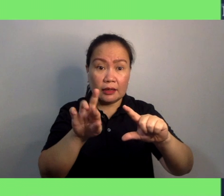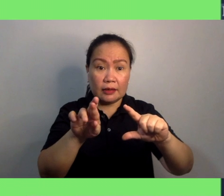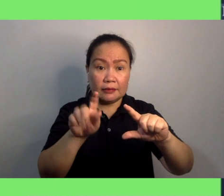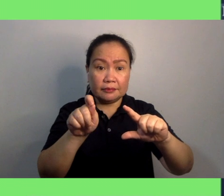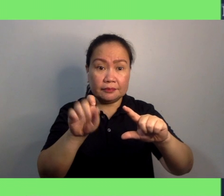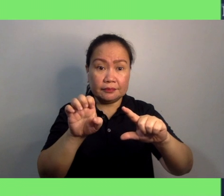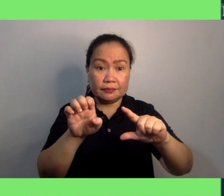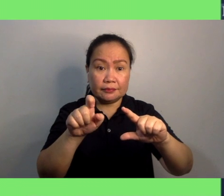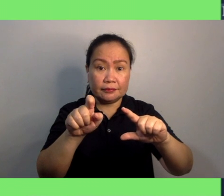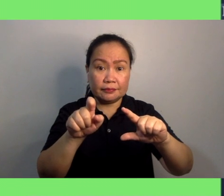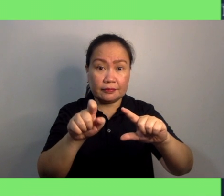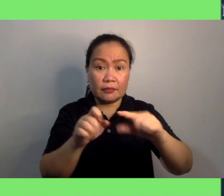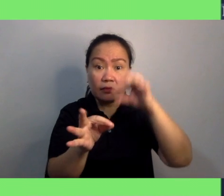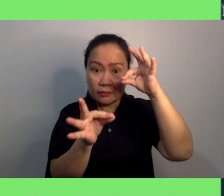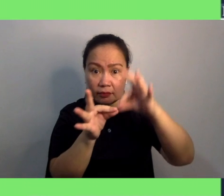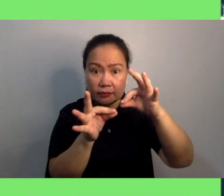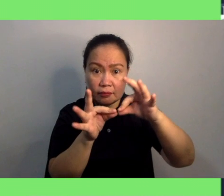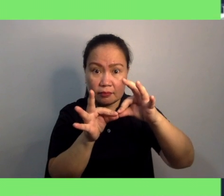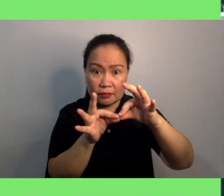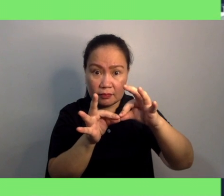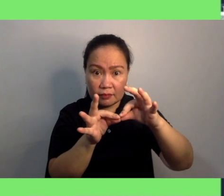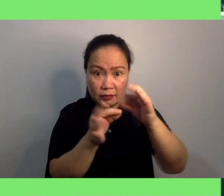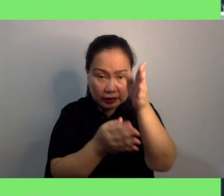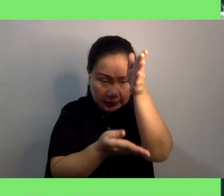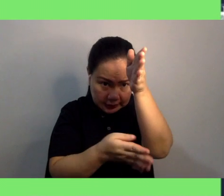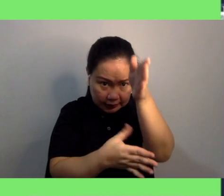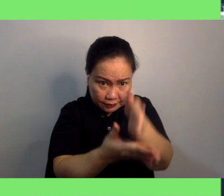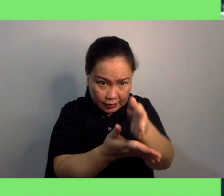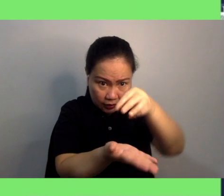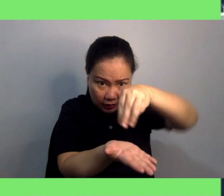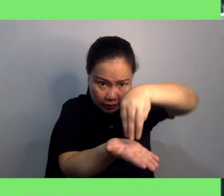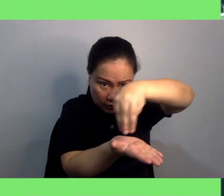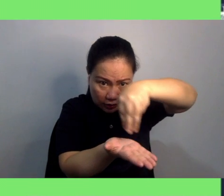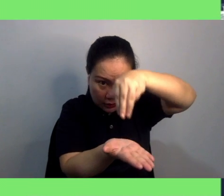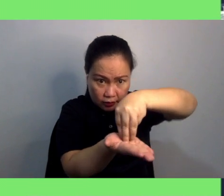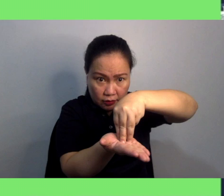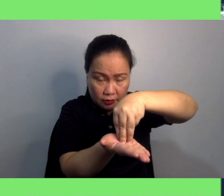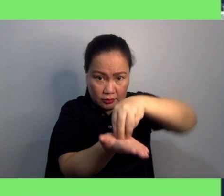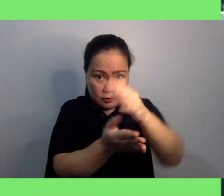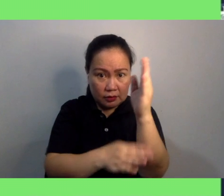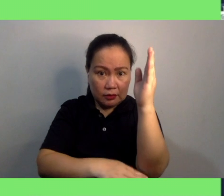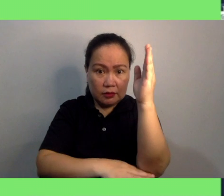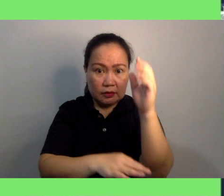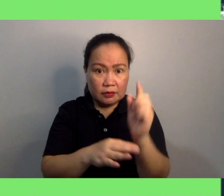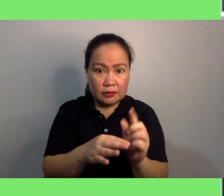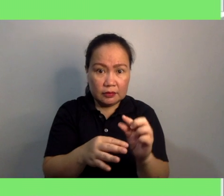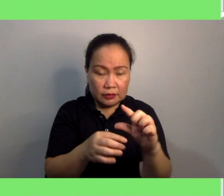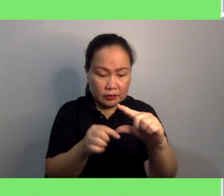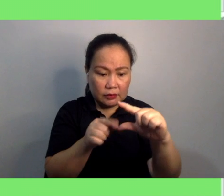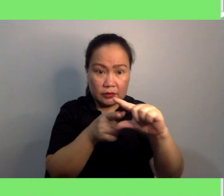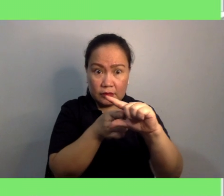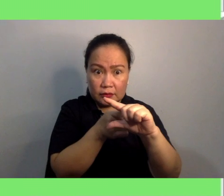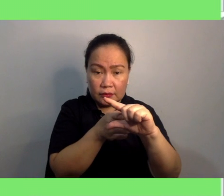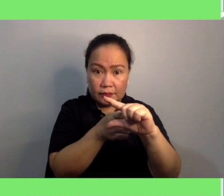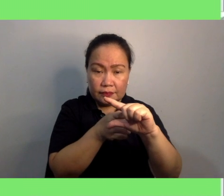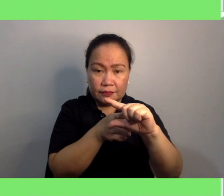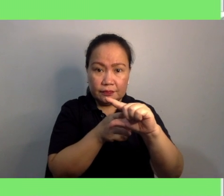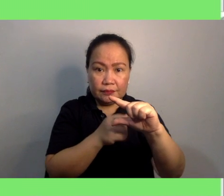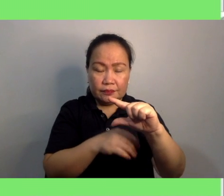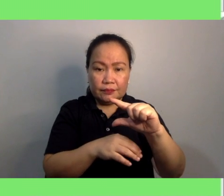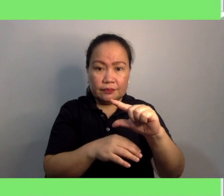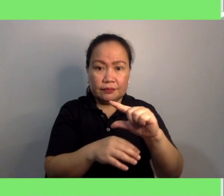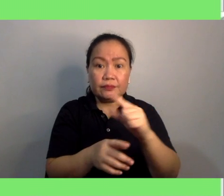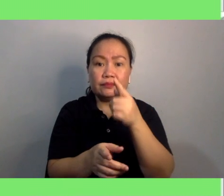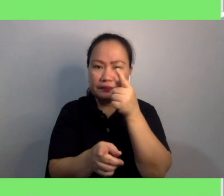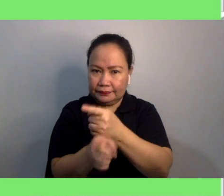So, pagtatapatin lang po natin sila. So, itatapat mo siya dyan. Now, after nyan, after mong itapat, okay